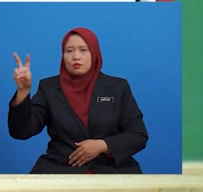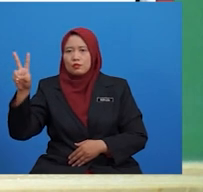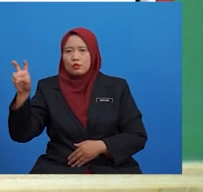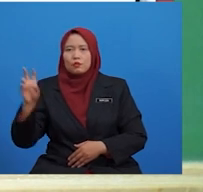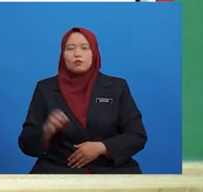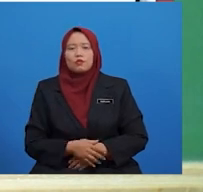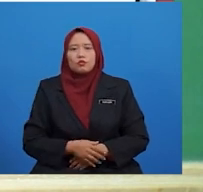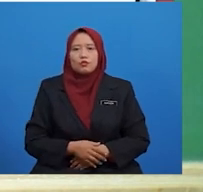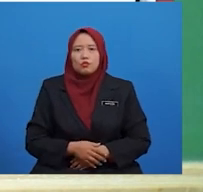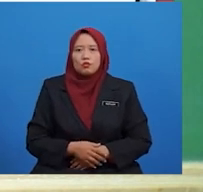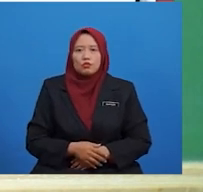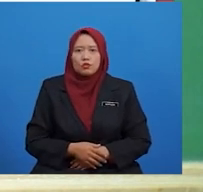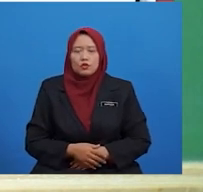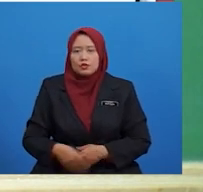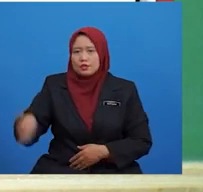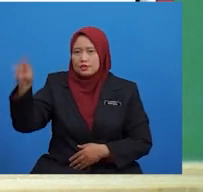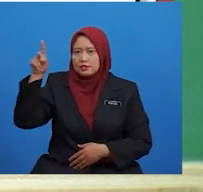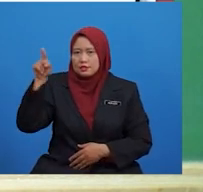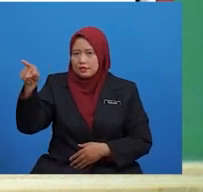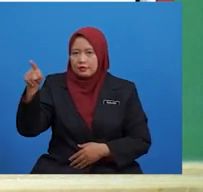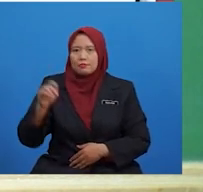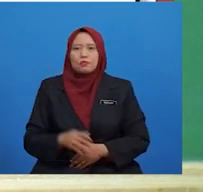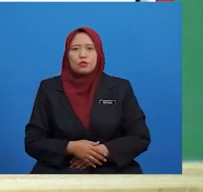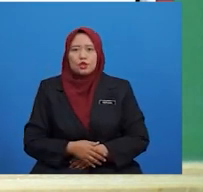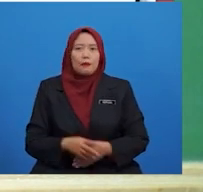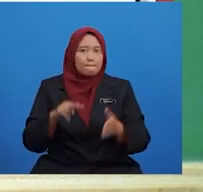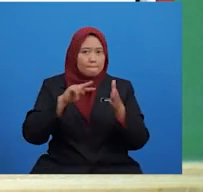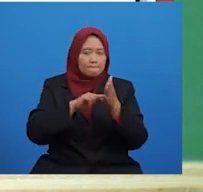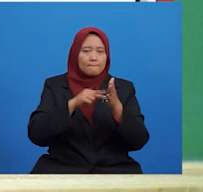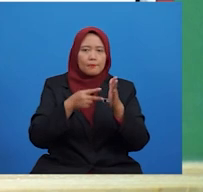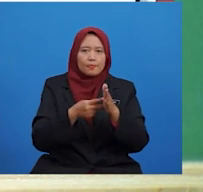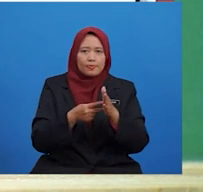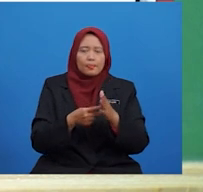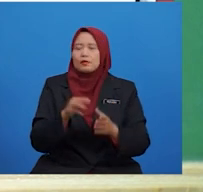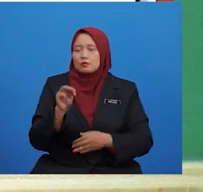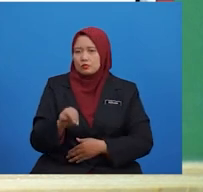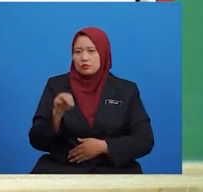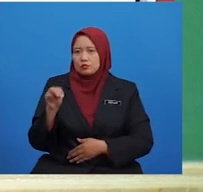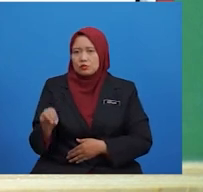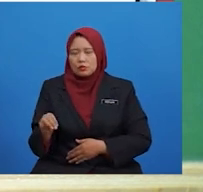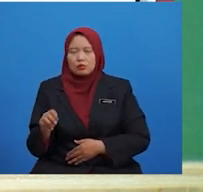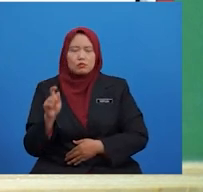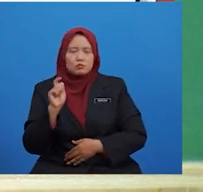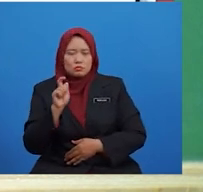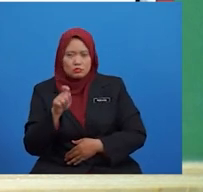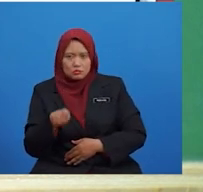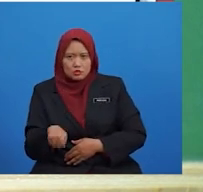Kemudian, simbol semikolon. Maksudnya, murid-murid